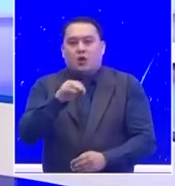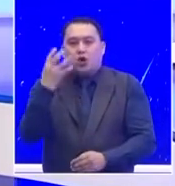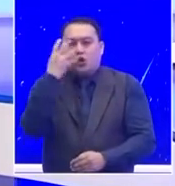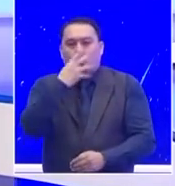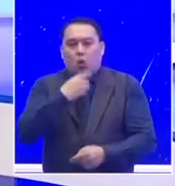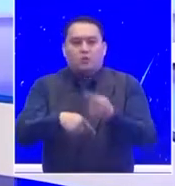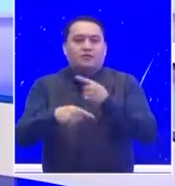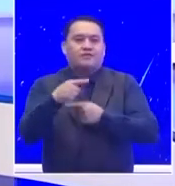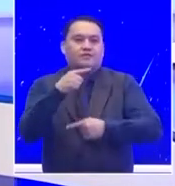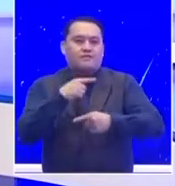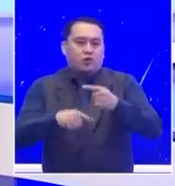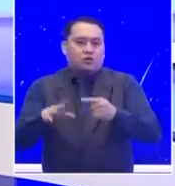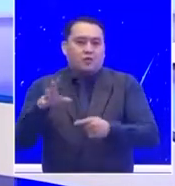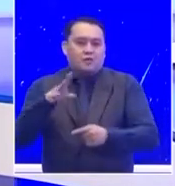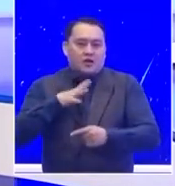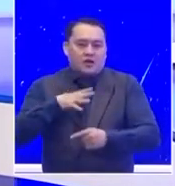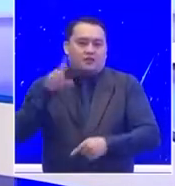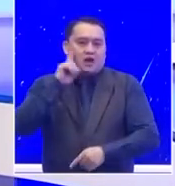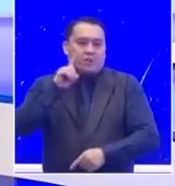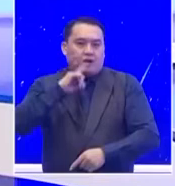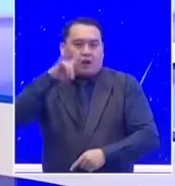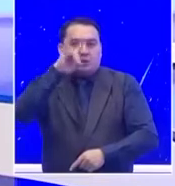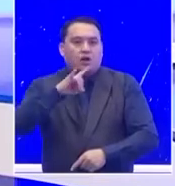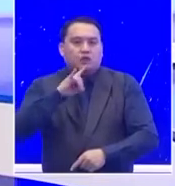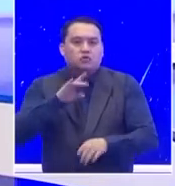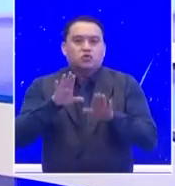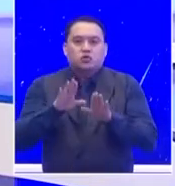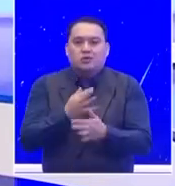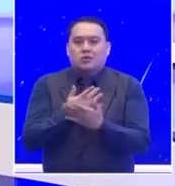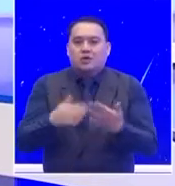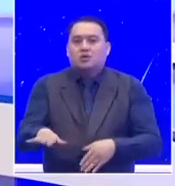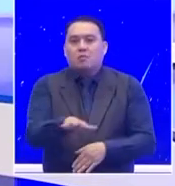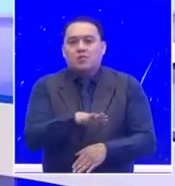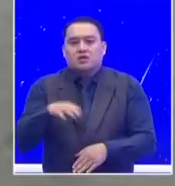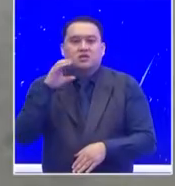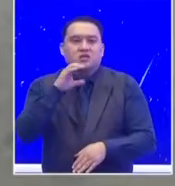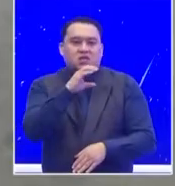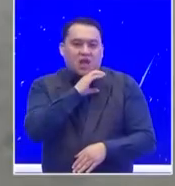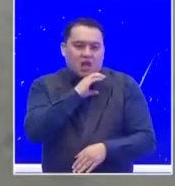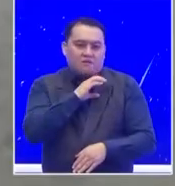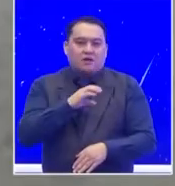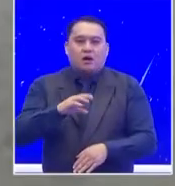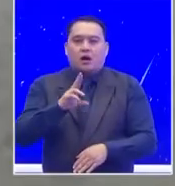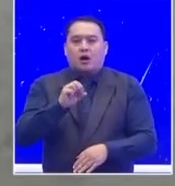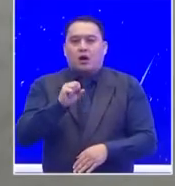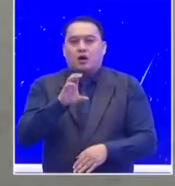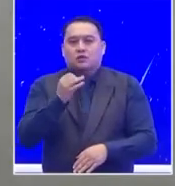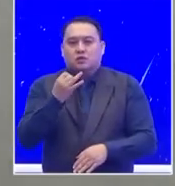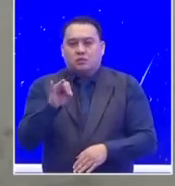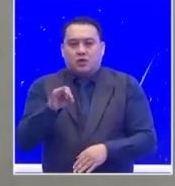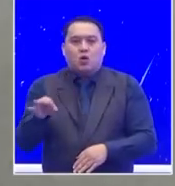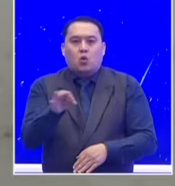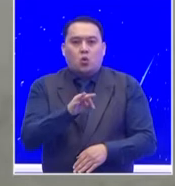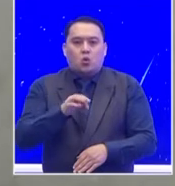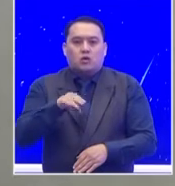теплых краев. Фламинго прилетает в Казахстане в лишь нескольких пунктах – в северо-восточном углу Каспийского моря и на